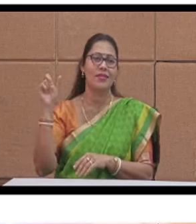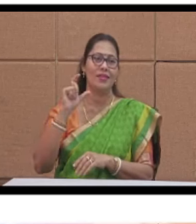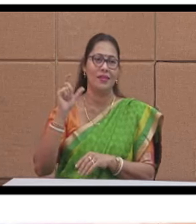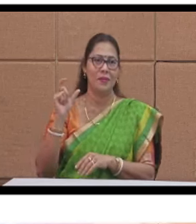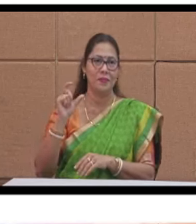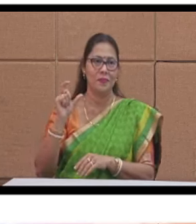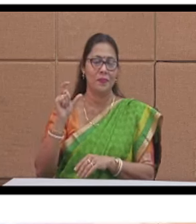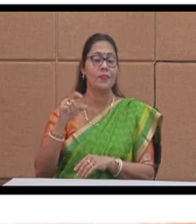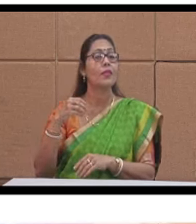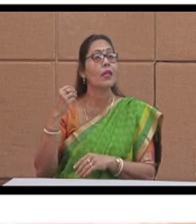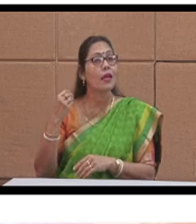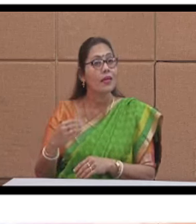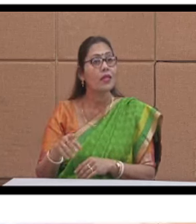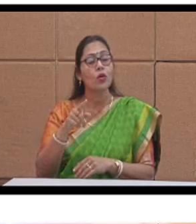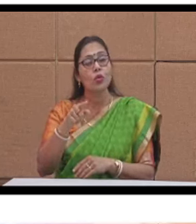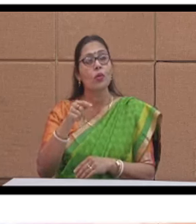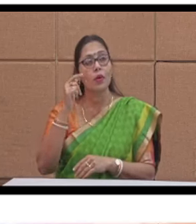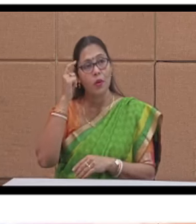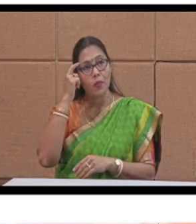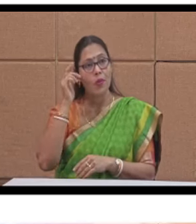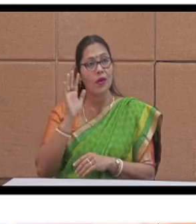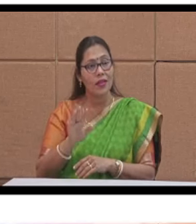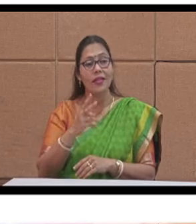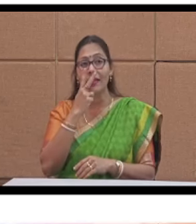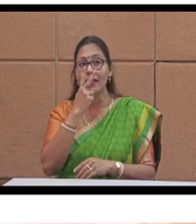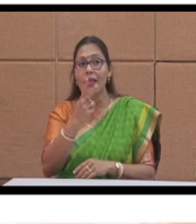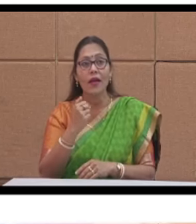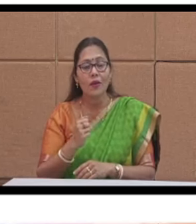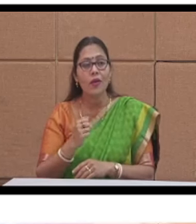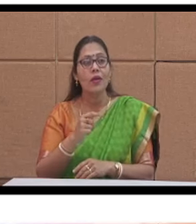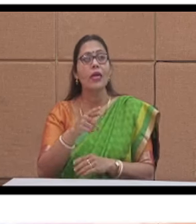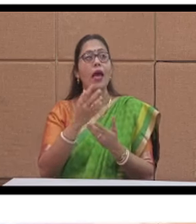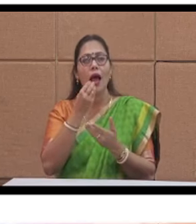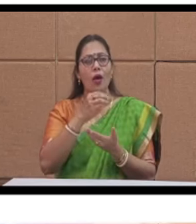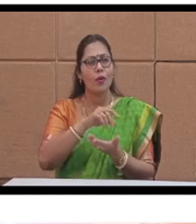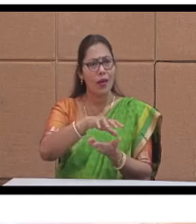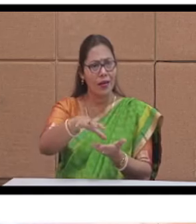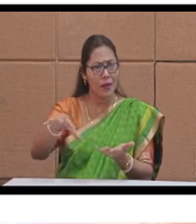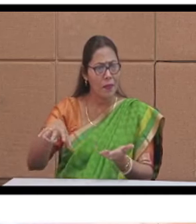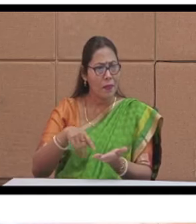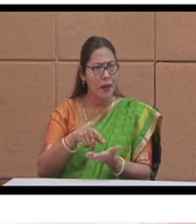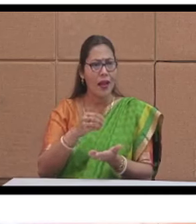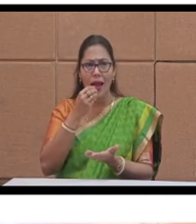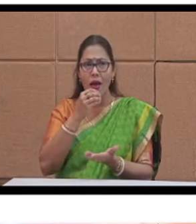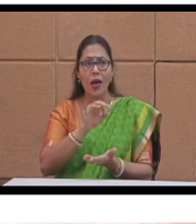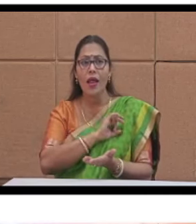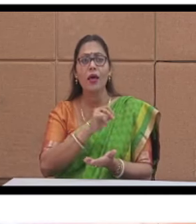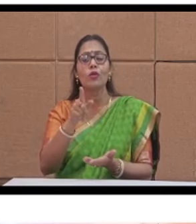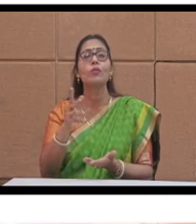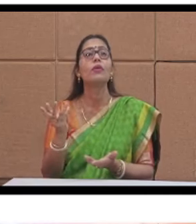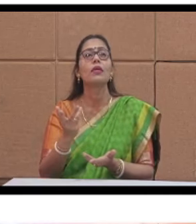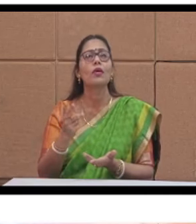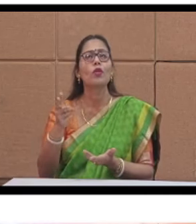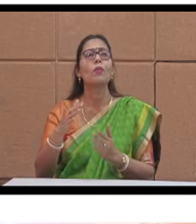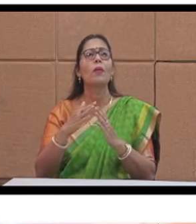ডিম এছাড়াও তোমরা এই খাদ্যগুলো যদি পছন্দ না করো তাহলে তোমাদের